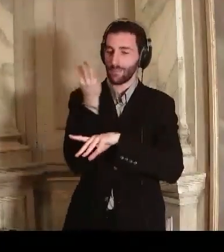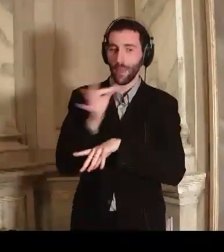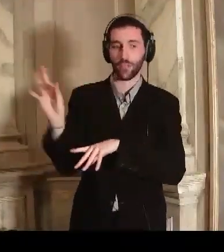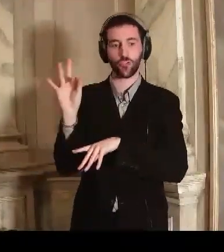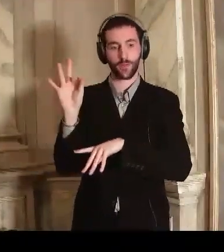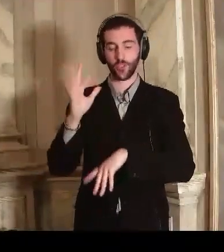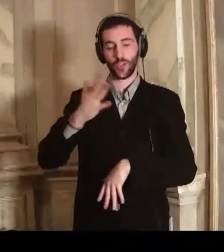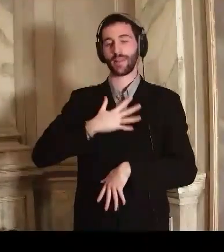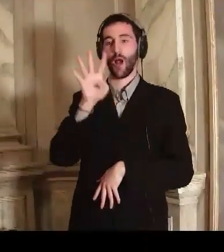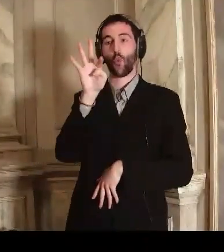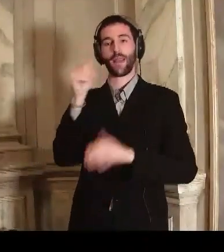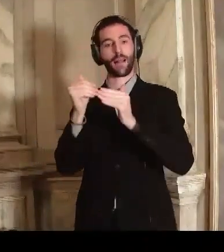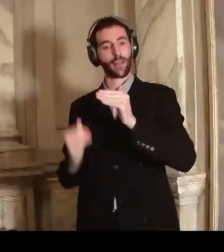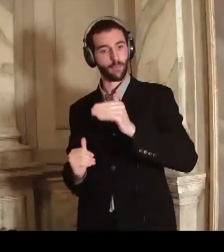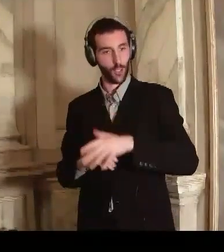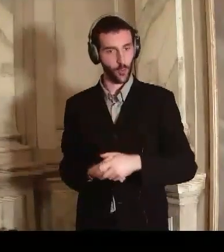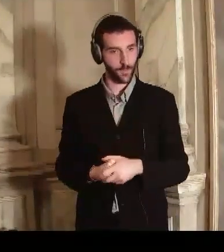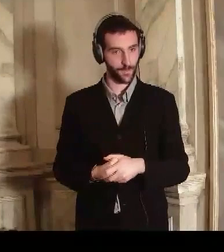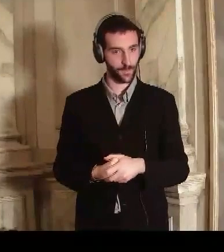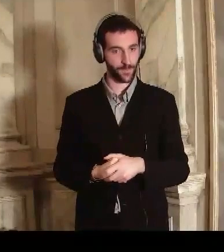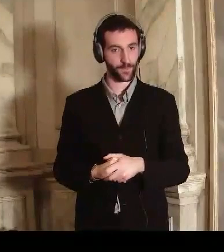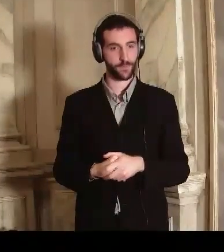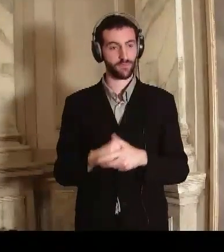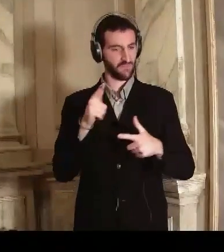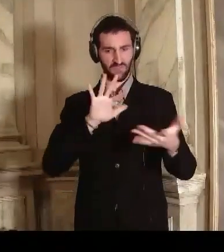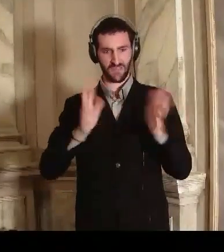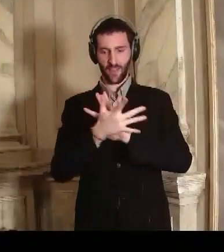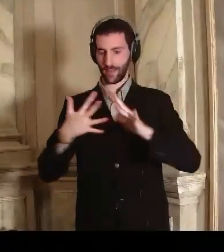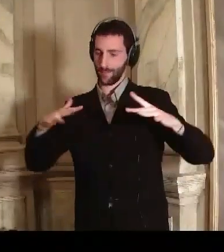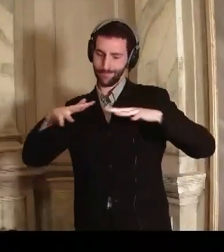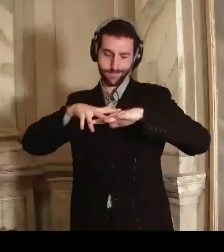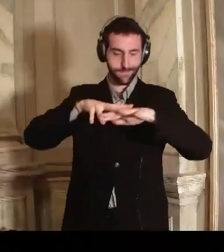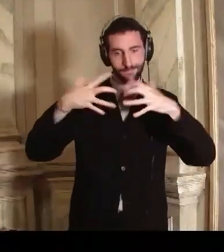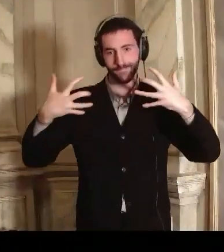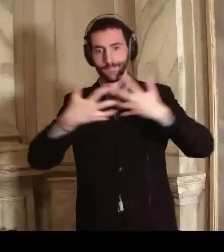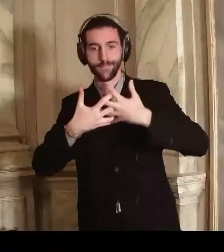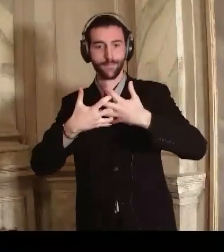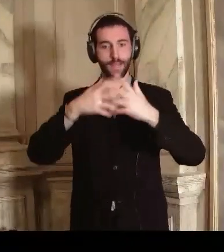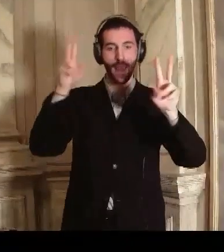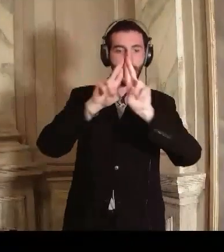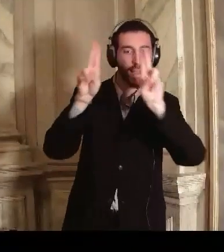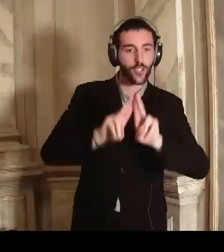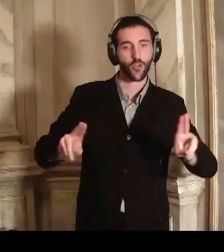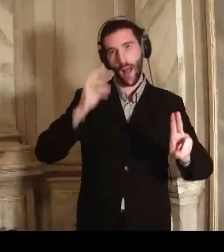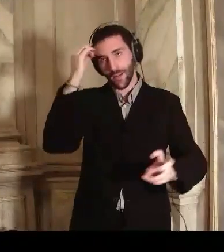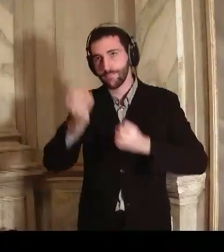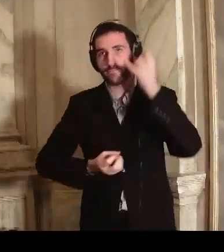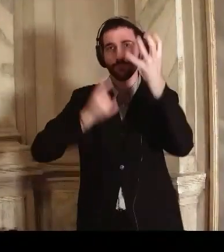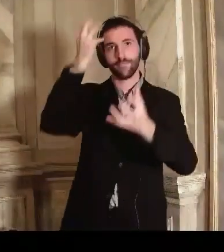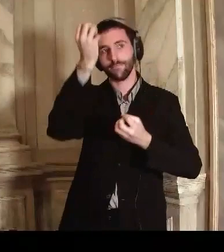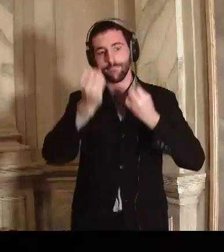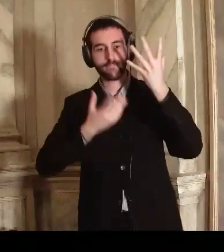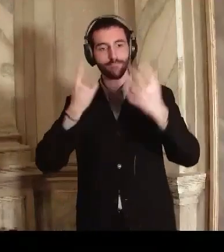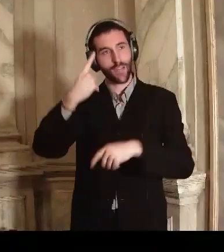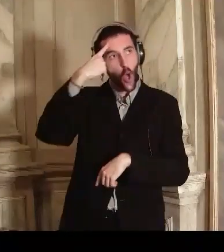40. Un crocevia intergenerazionale di idee e di sensibilità, un cantiere per la circolazione di